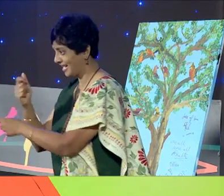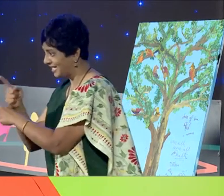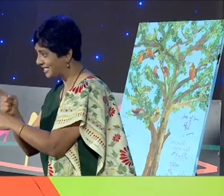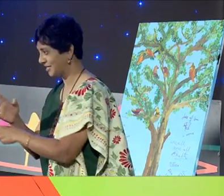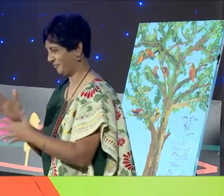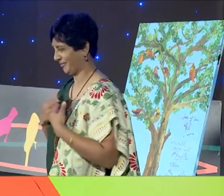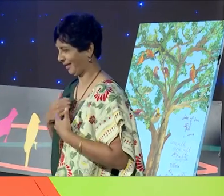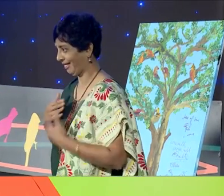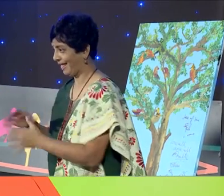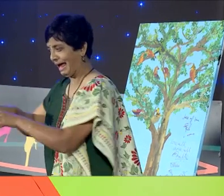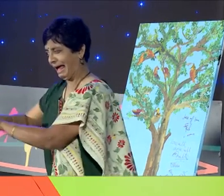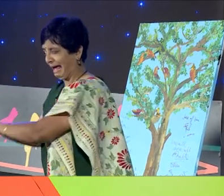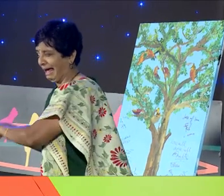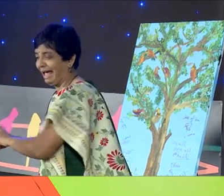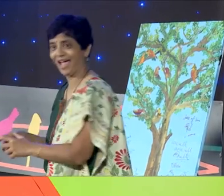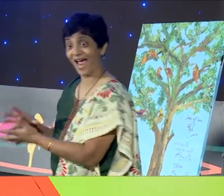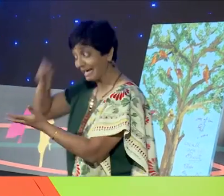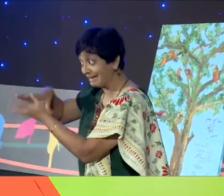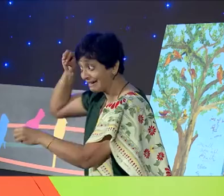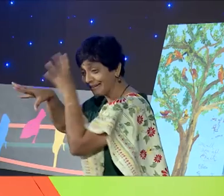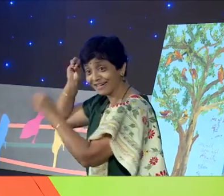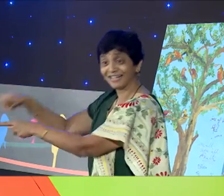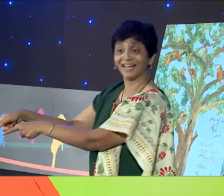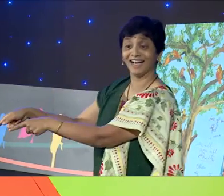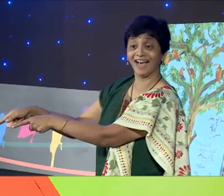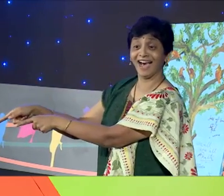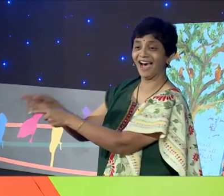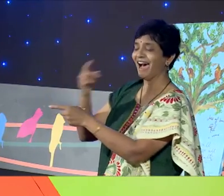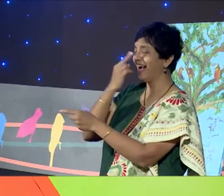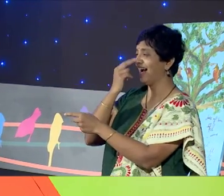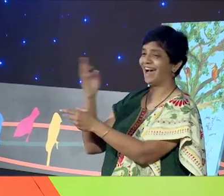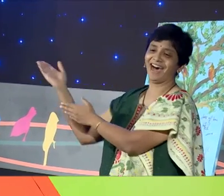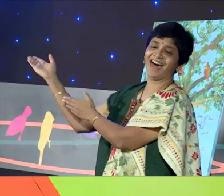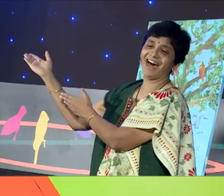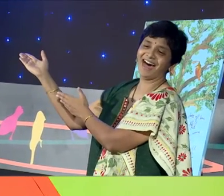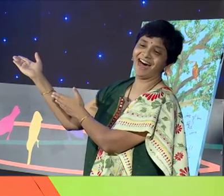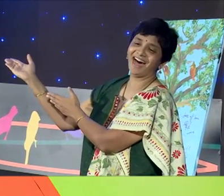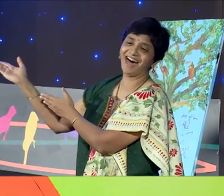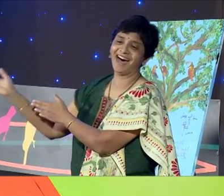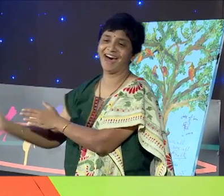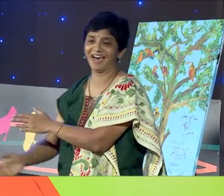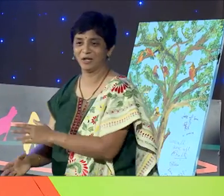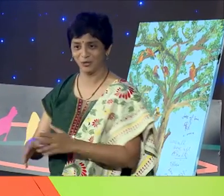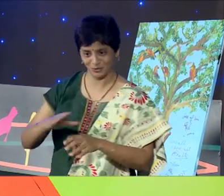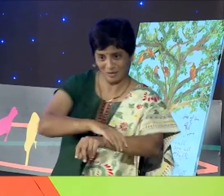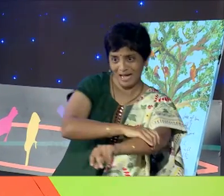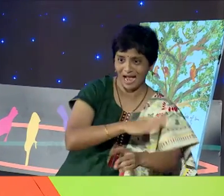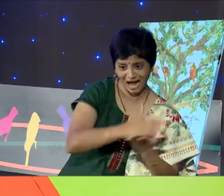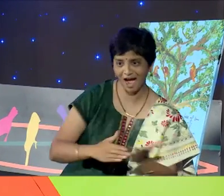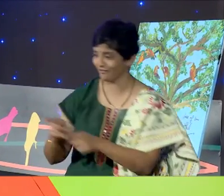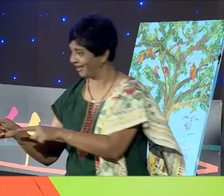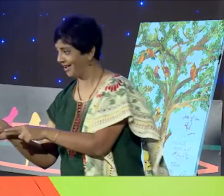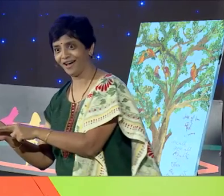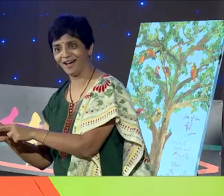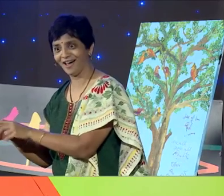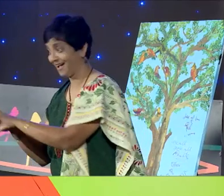ली। बस महाबलेश्वर लौटा सर्टिफिकेट्स लेके, पैसे तो थे नहीं कि कुछ इंडस्ट्री शुरू करूं, डैडी से मांग नहीं